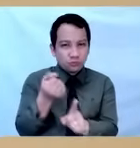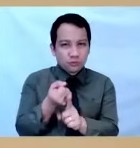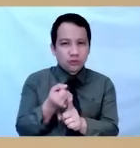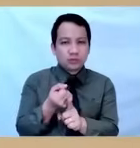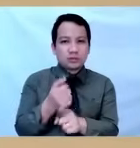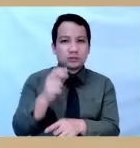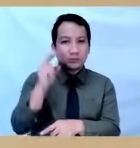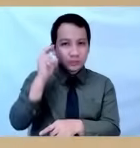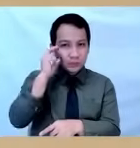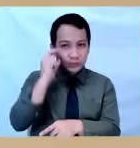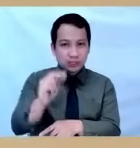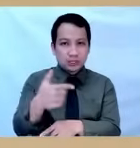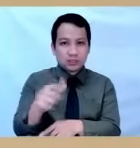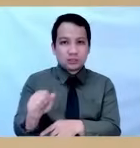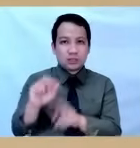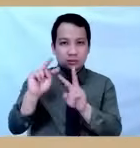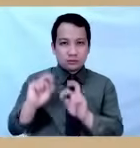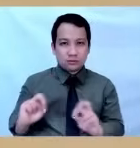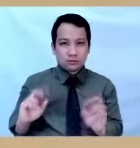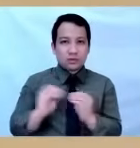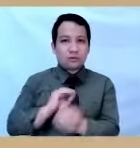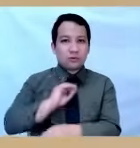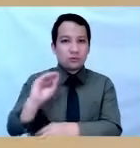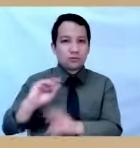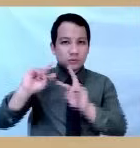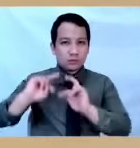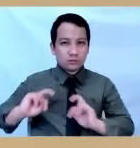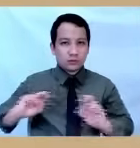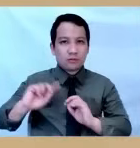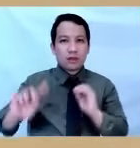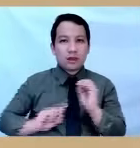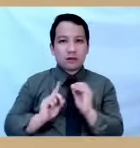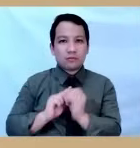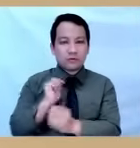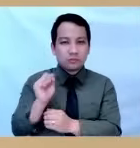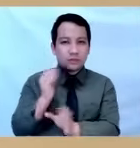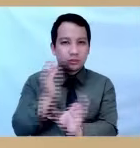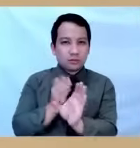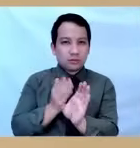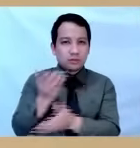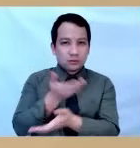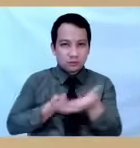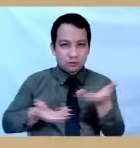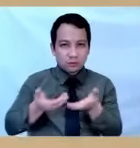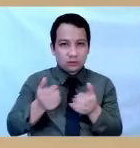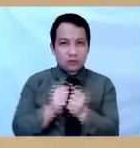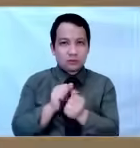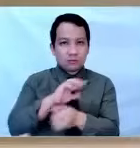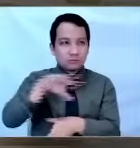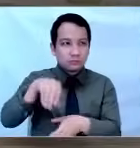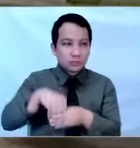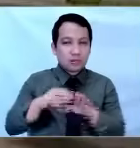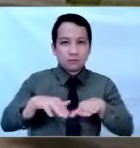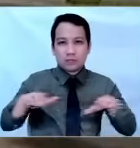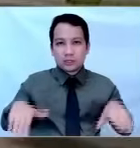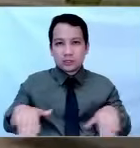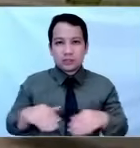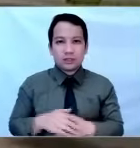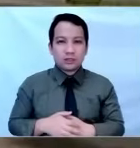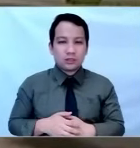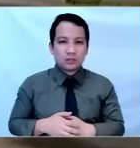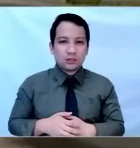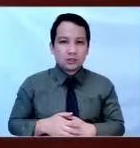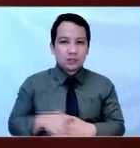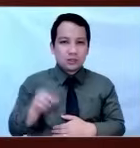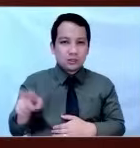College, nagsagawa na rin sila ng sariling investigasyon at ng psychosocial intervention sa mga nadawit na bata. Kinundi na rin